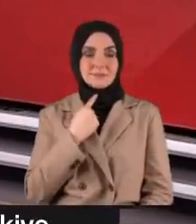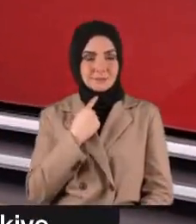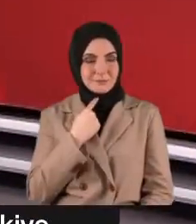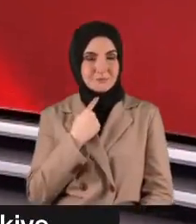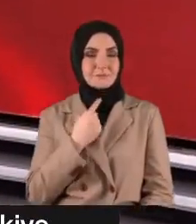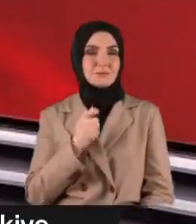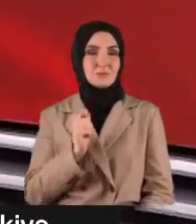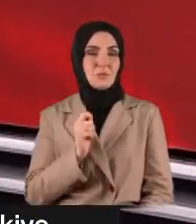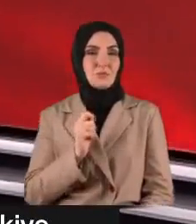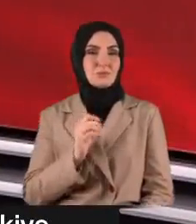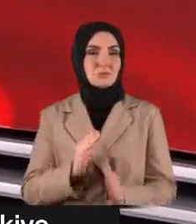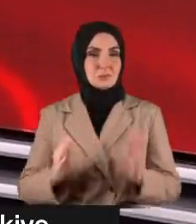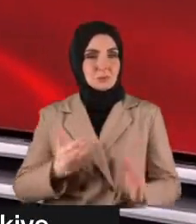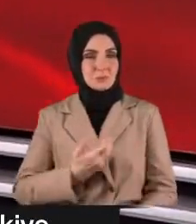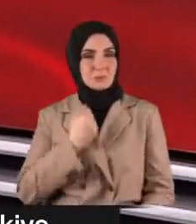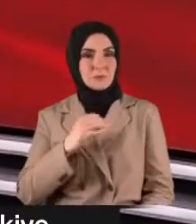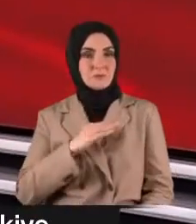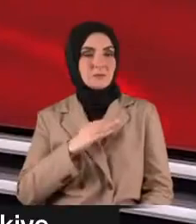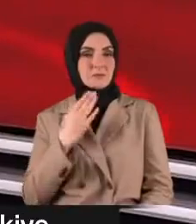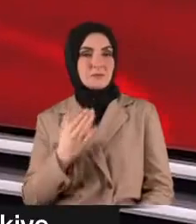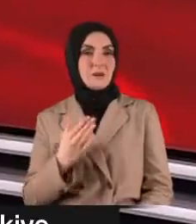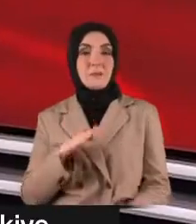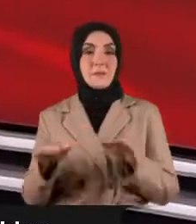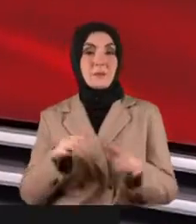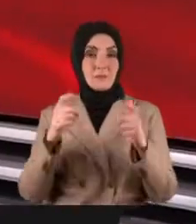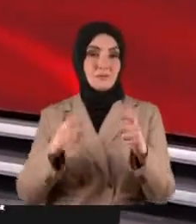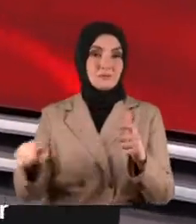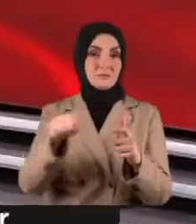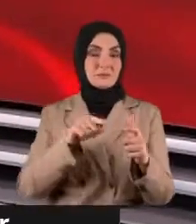var. Onu çok iyi biliyorum. Deprem bölgesindekilerin zaten hissiyatını anlayabilmek bile mümkün değil.